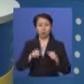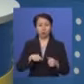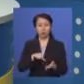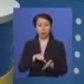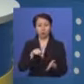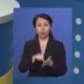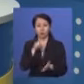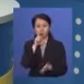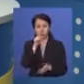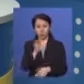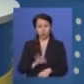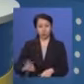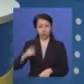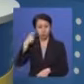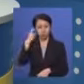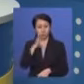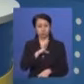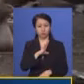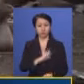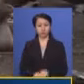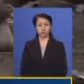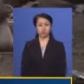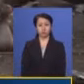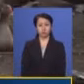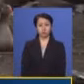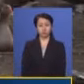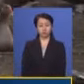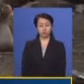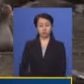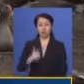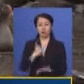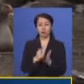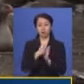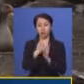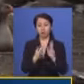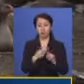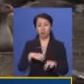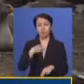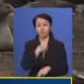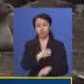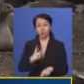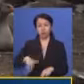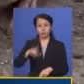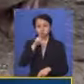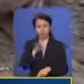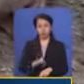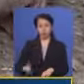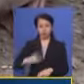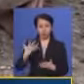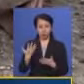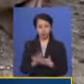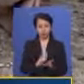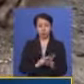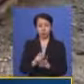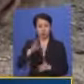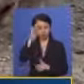претендовать птицеводы области, узнавал Илья Кудряков. Главный вопрос, который волнует всех птицеводов региона – как получить